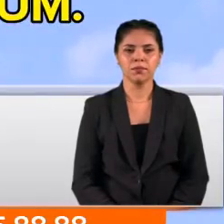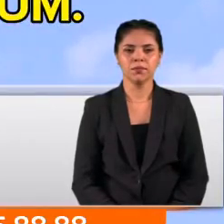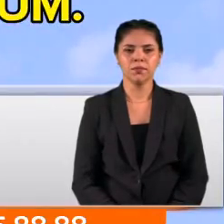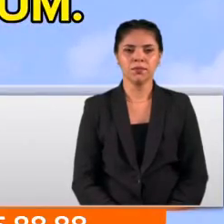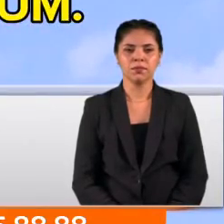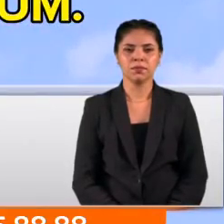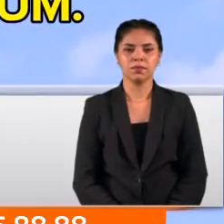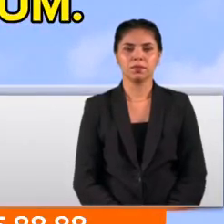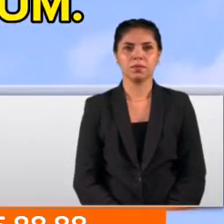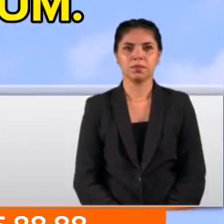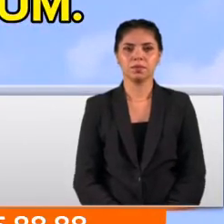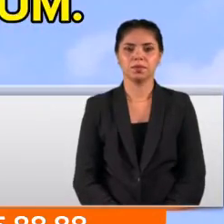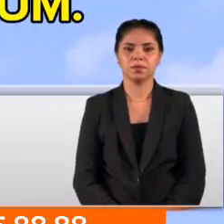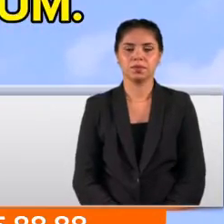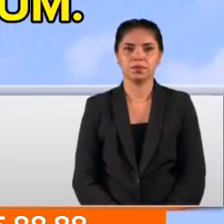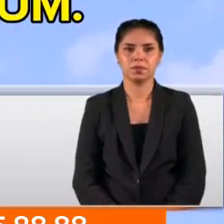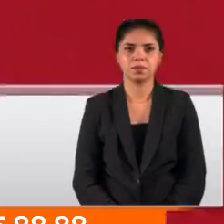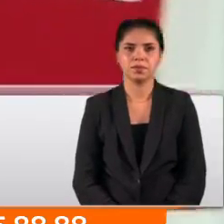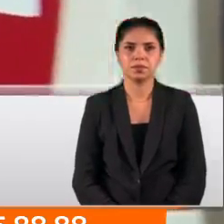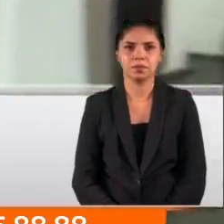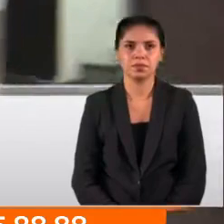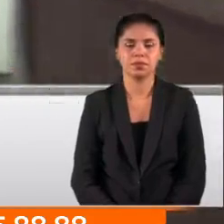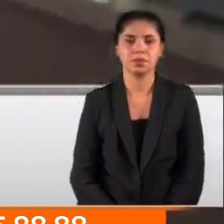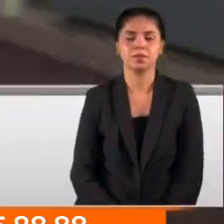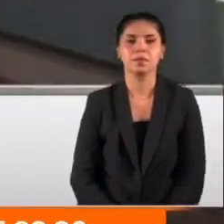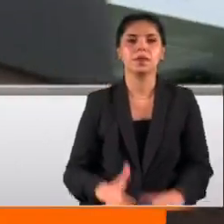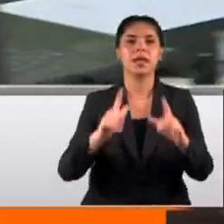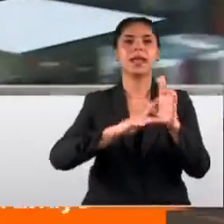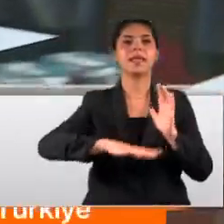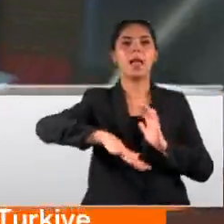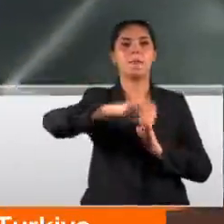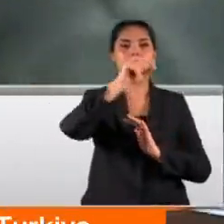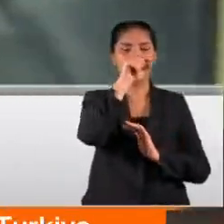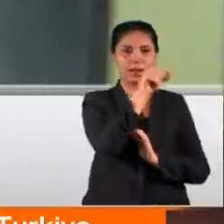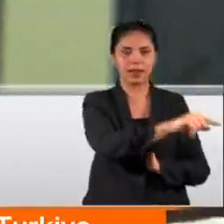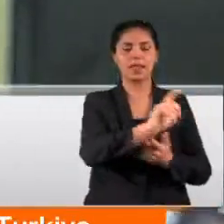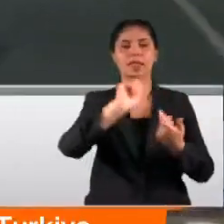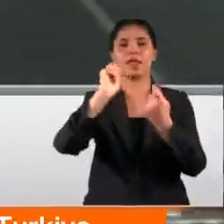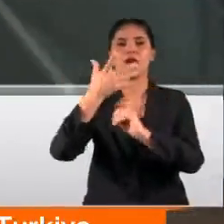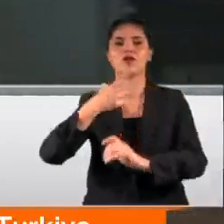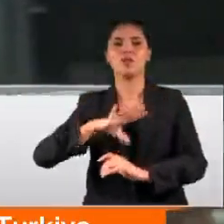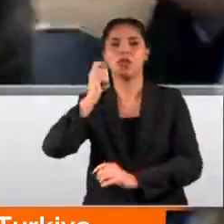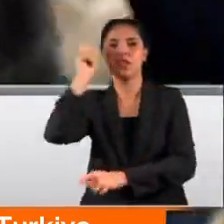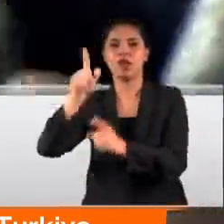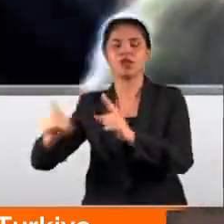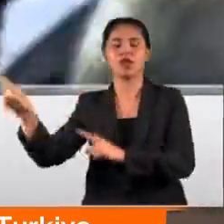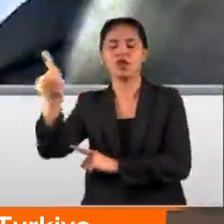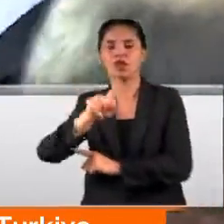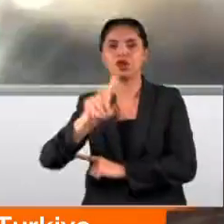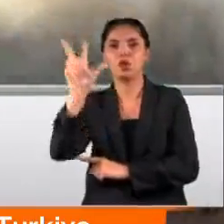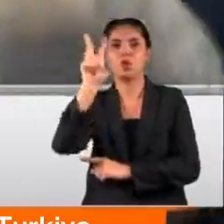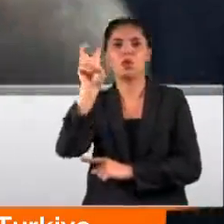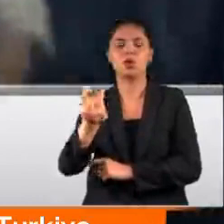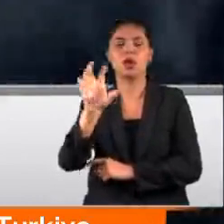genel başkanlığına adaylığımı ilan ediyorum. Genel merkezle değişimcileri karşı karşıya getiren 38.